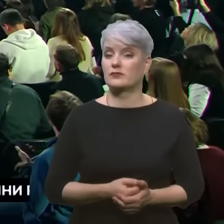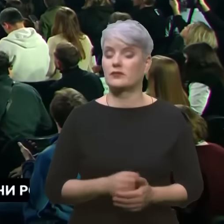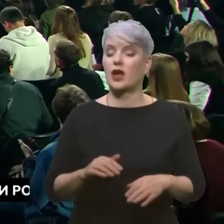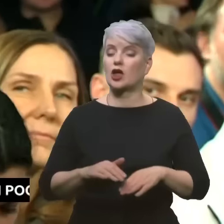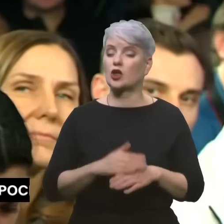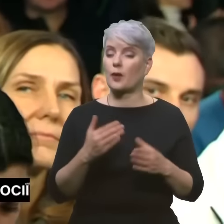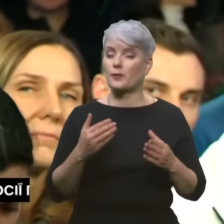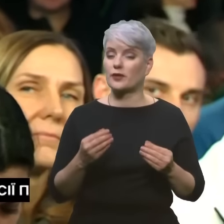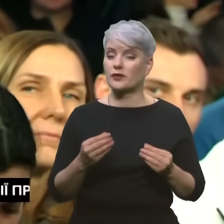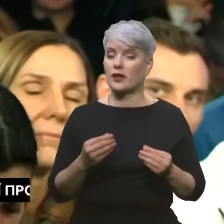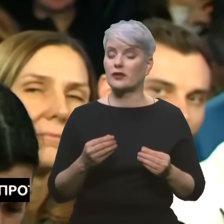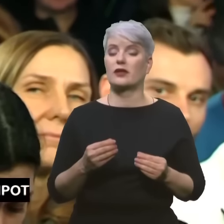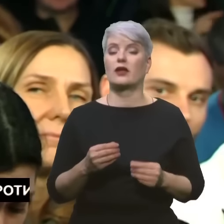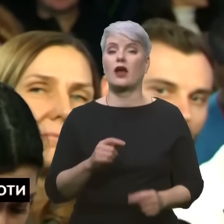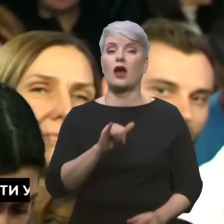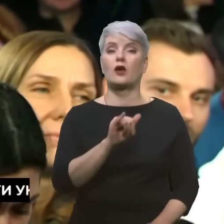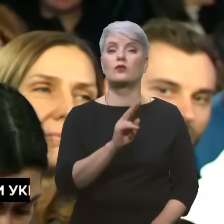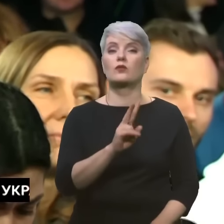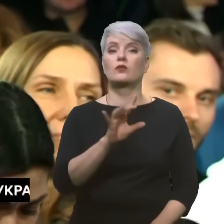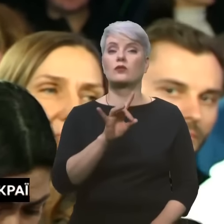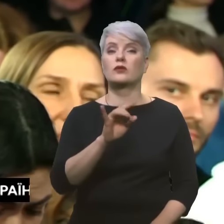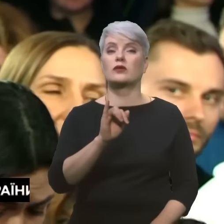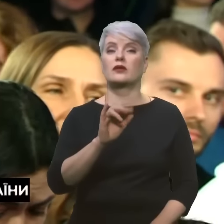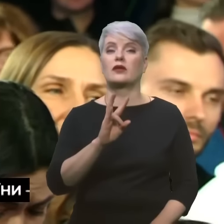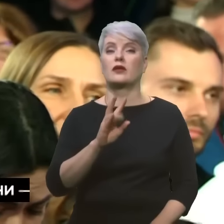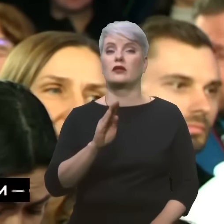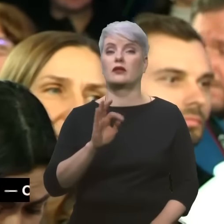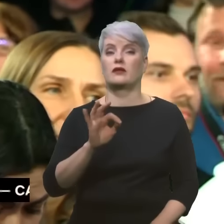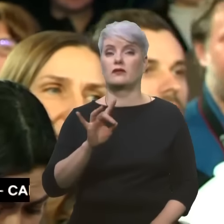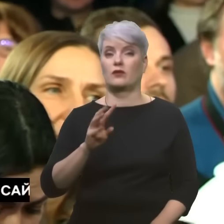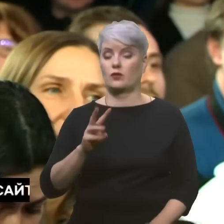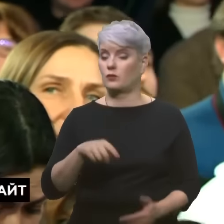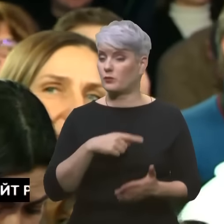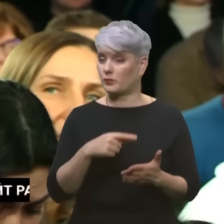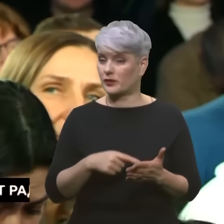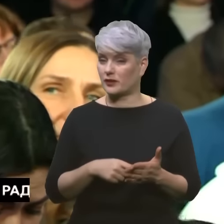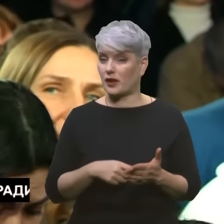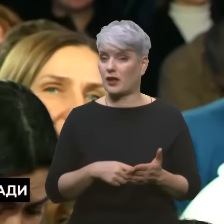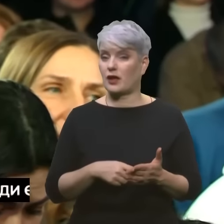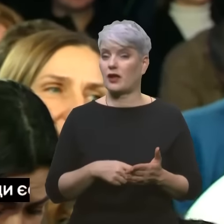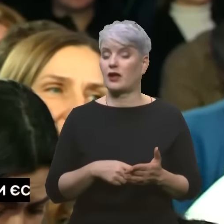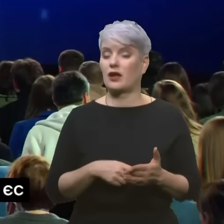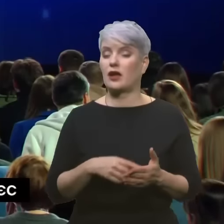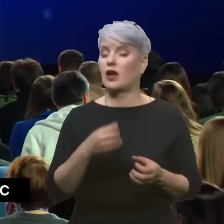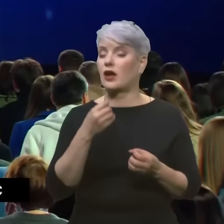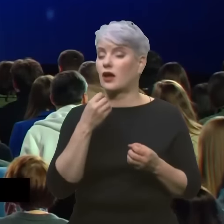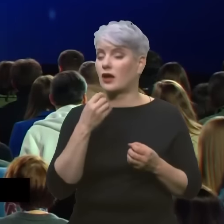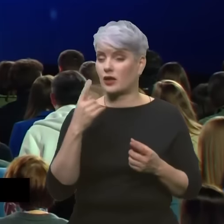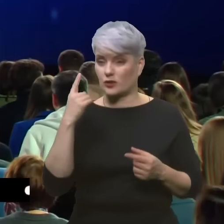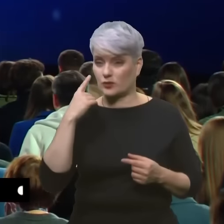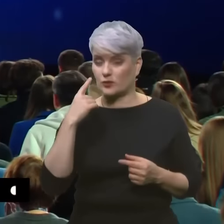Добрий день, Ангеліна Стрижкулич, «Укрінформ». Пане президенте, наприкінці... Добре мене чуєте? Наприкінці листопада... Не дуже гарно вас